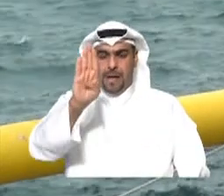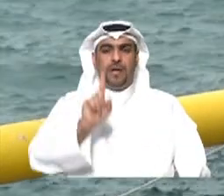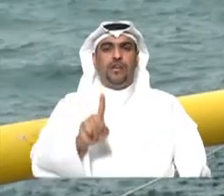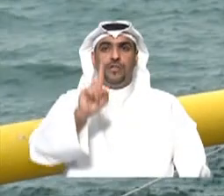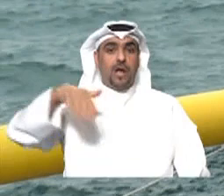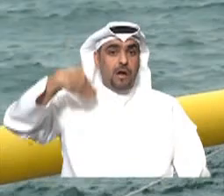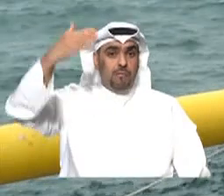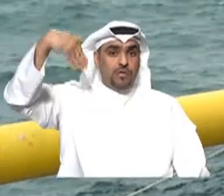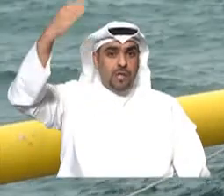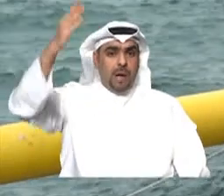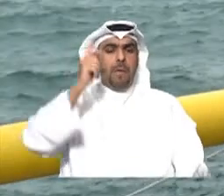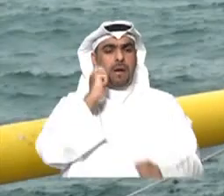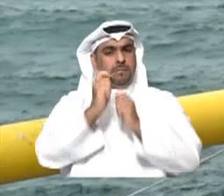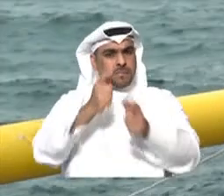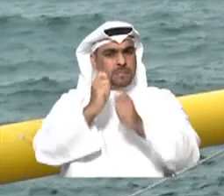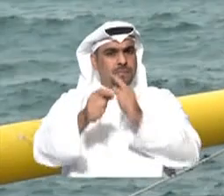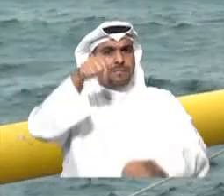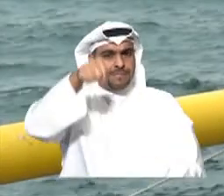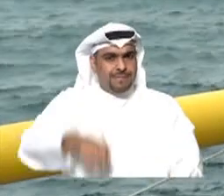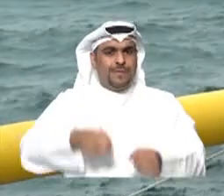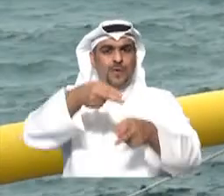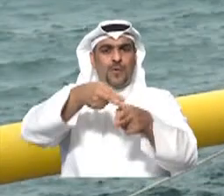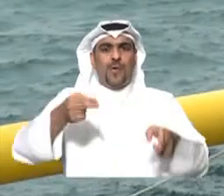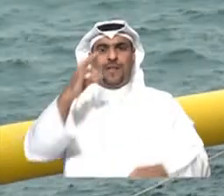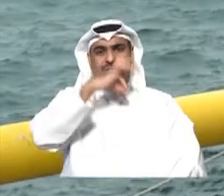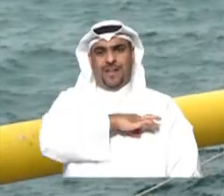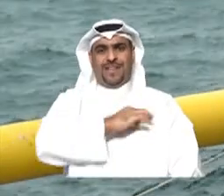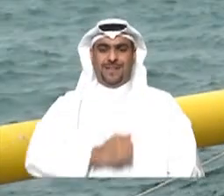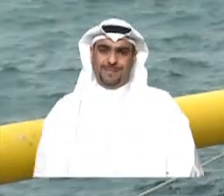النفطي وبالتالي الاقتصاد الوطني.